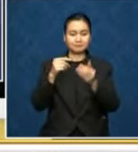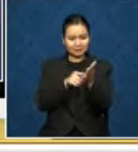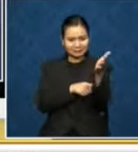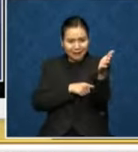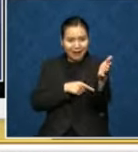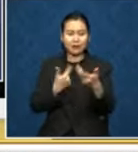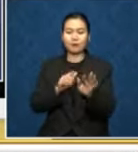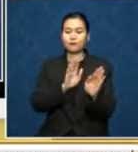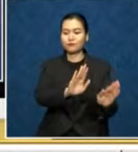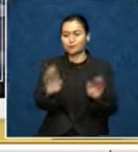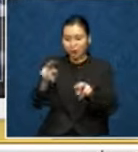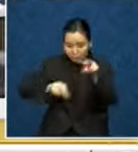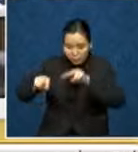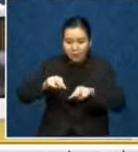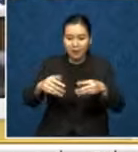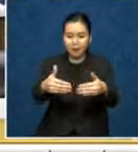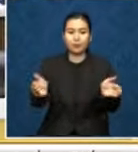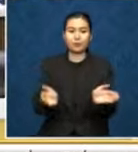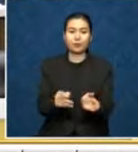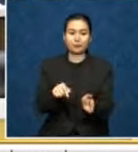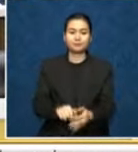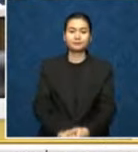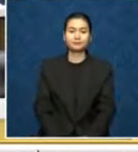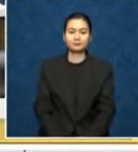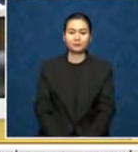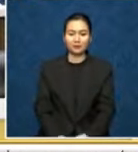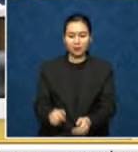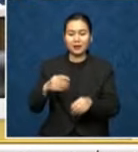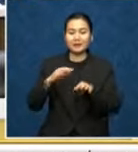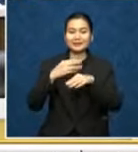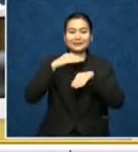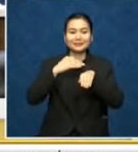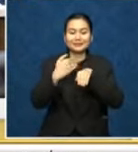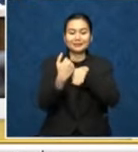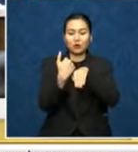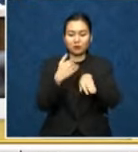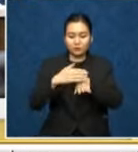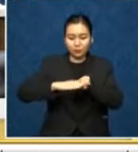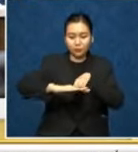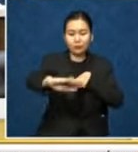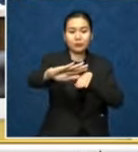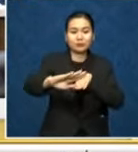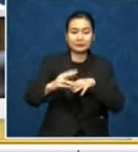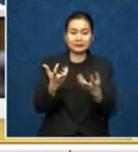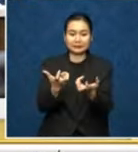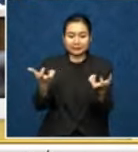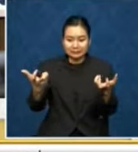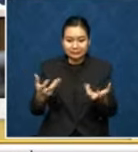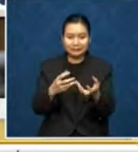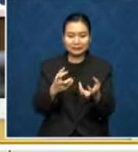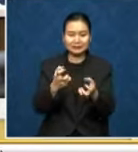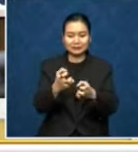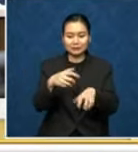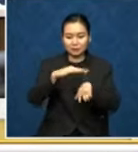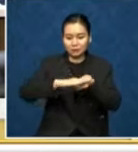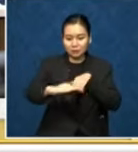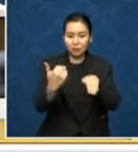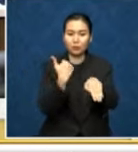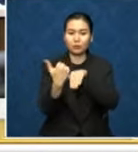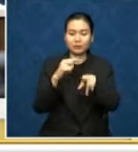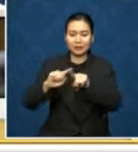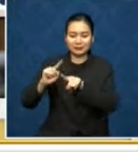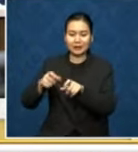งานที่เกี่ยวข้องช่วยมาลงดูแลด้วยนะครับเรื่องที่4ครับซ่อมแซมถนนหินดาดบ้านหนองปื้ดครับแล้วก็ถนนท้องถิ่นน